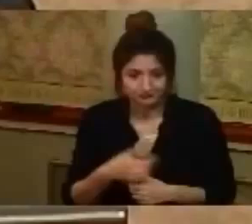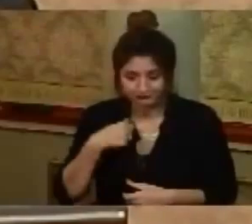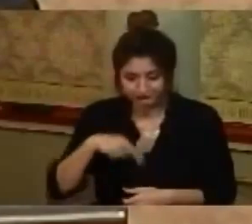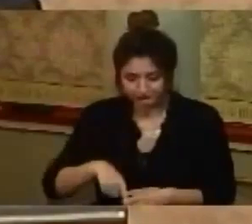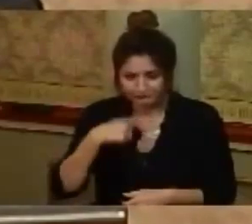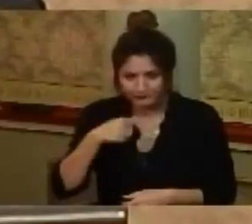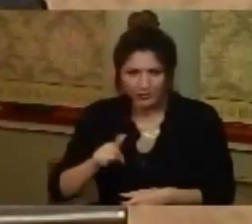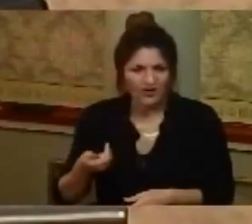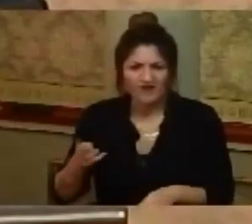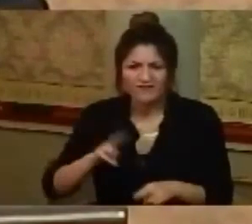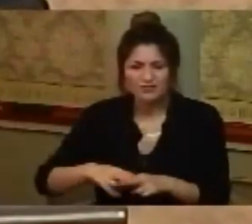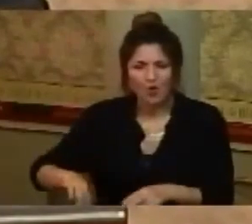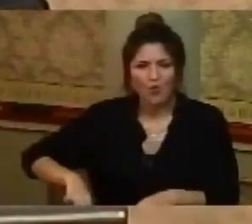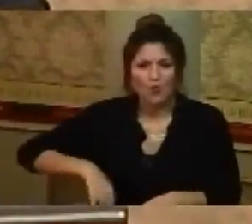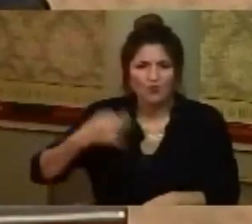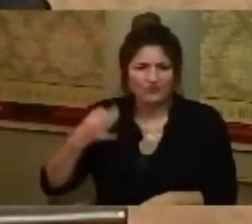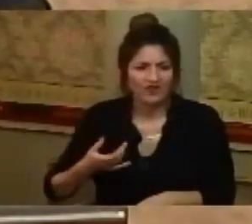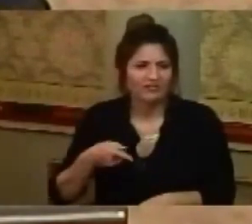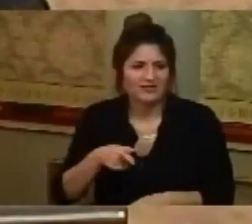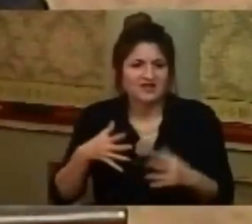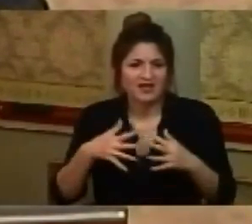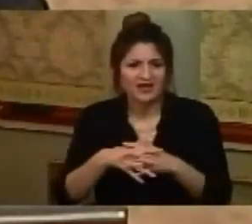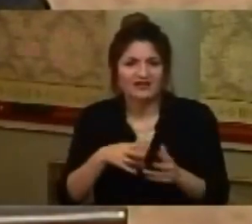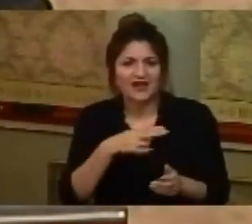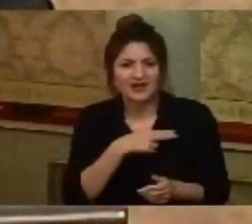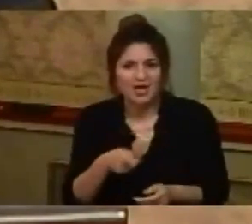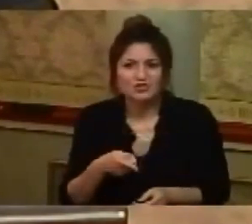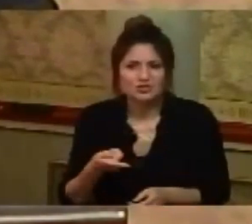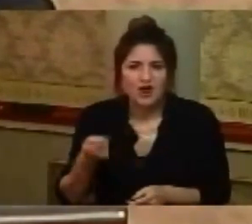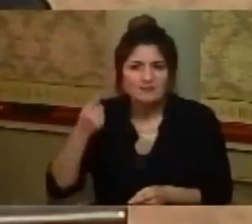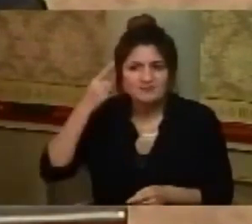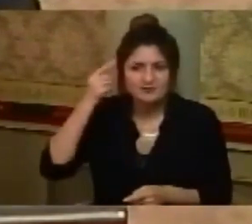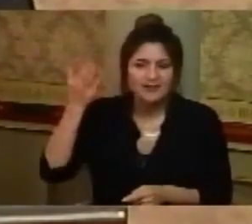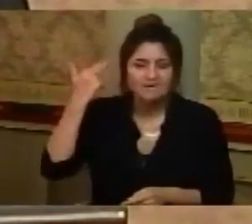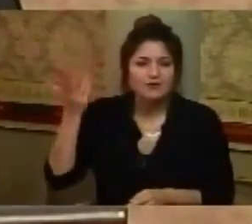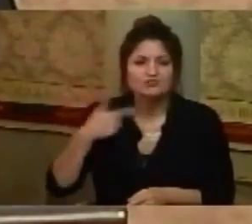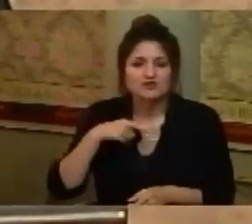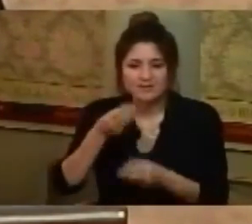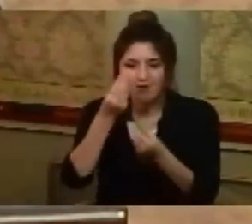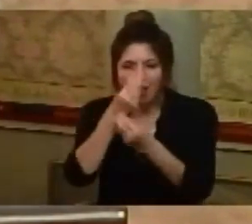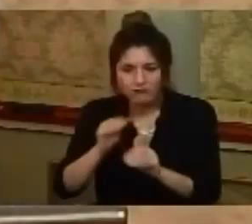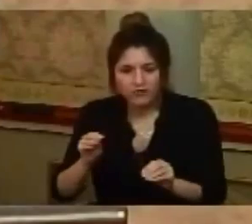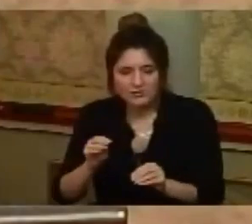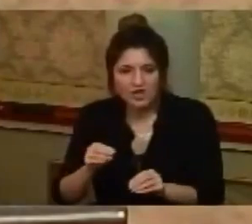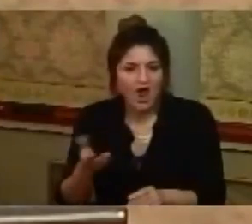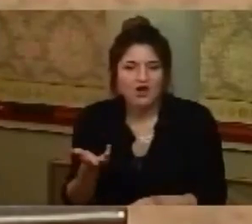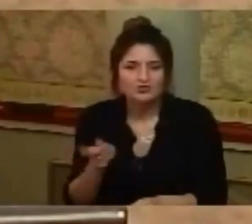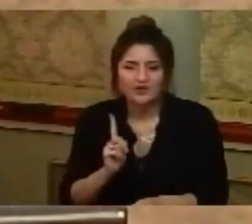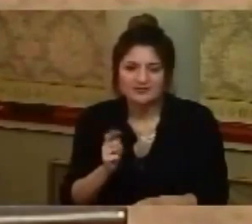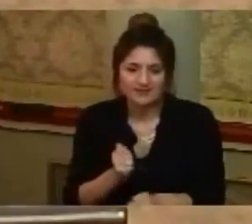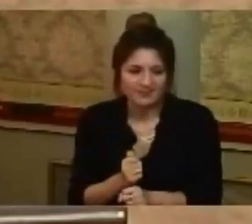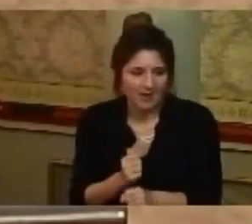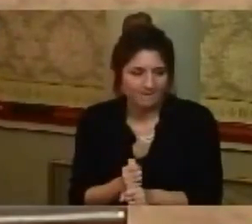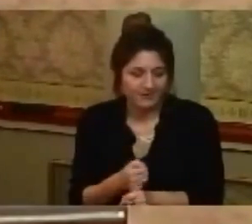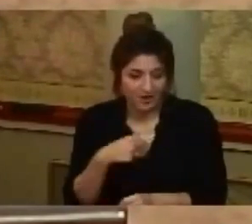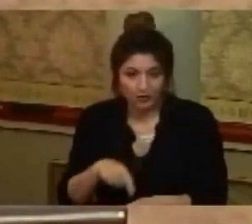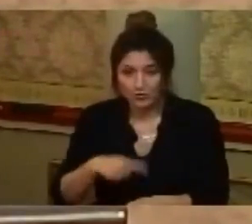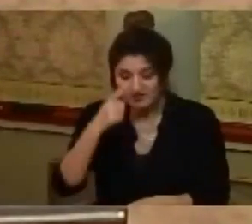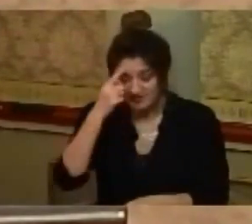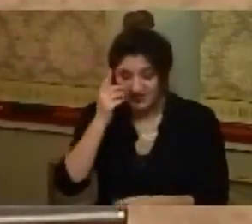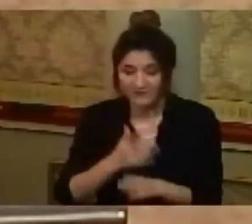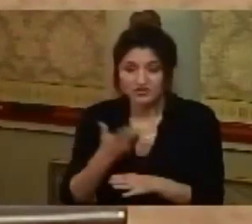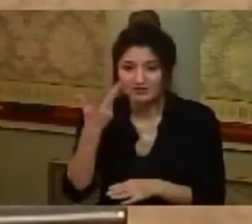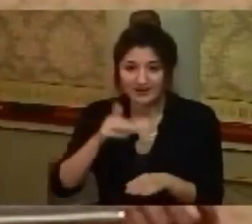najveća uvreda za gradonačelnika prve ljude i grada da ga podsjetite na ono što je obećano i izvršio. I znam što sam rekao. Ja to